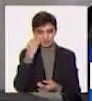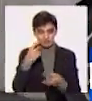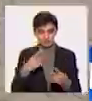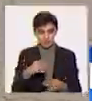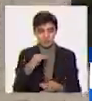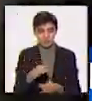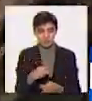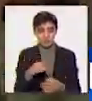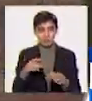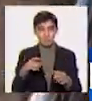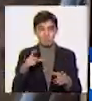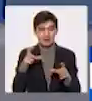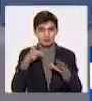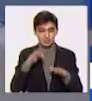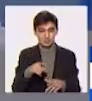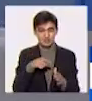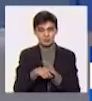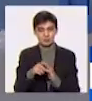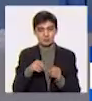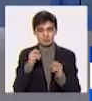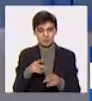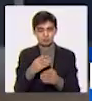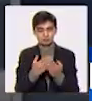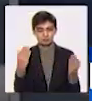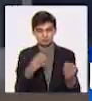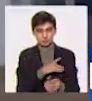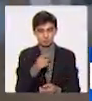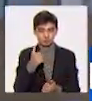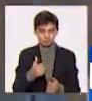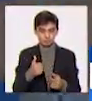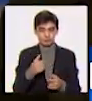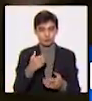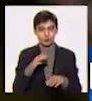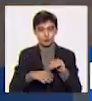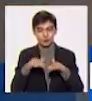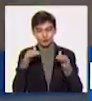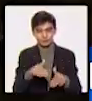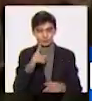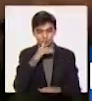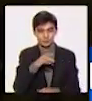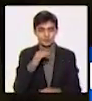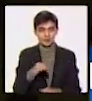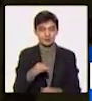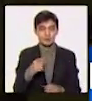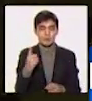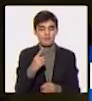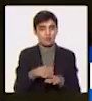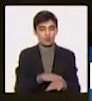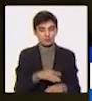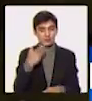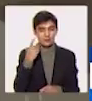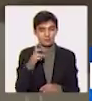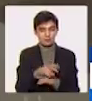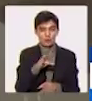ұмытпаған жөн. Сауда орының есігі дәл осылай өздігімен ашылса тіпті жақсы. Яғни қолыңызды тигізбейсіз. Ең бірінші тауарға